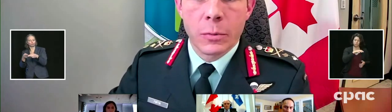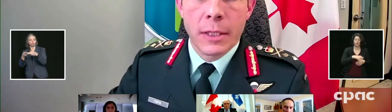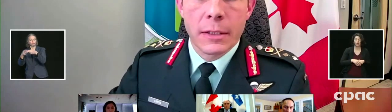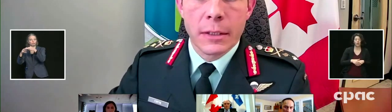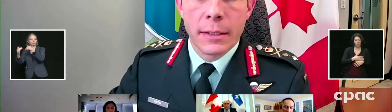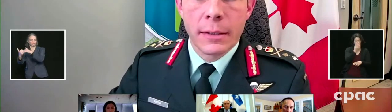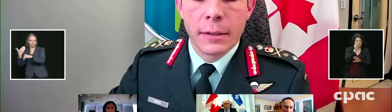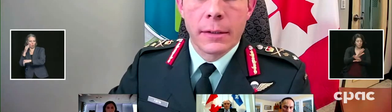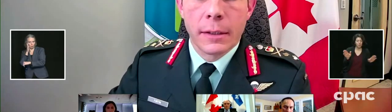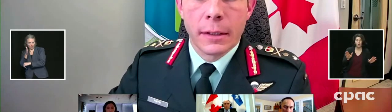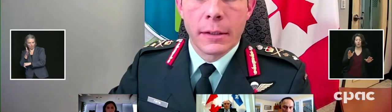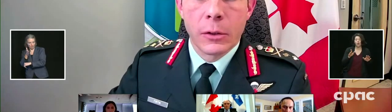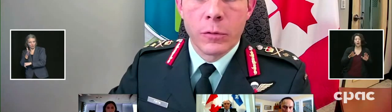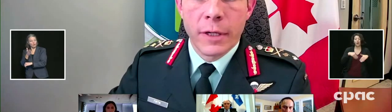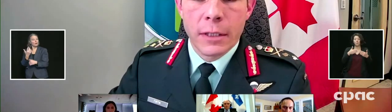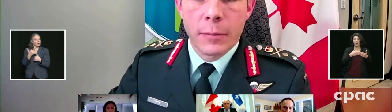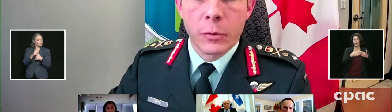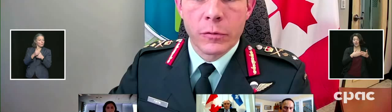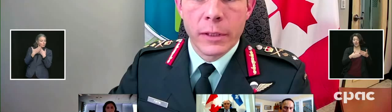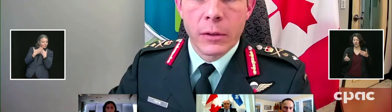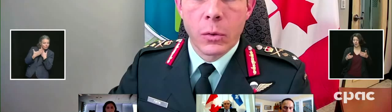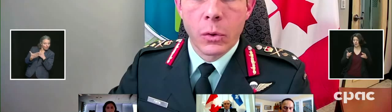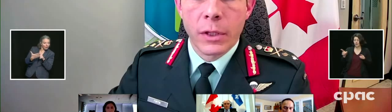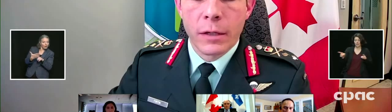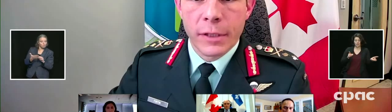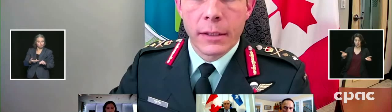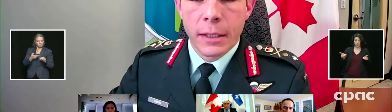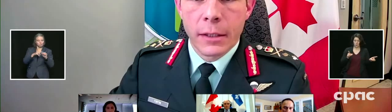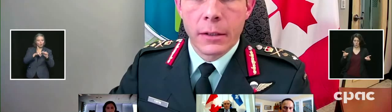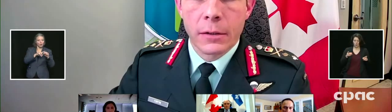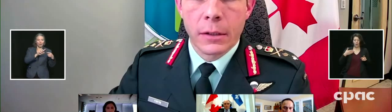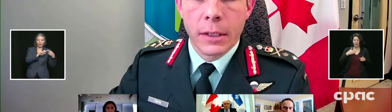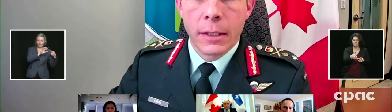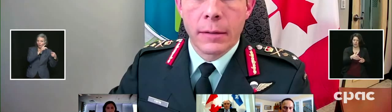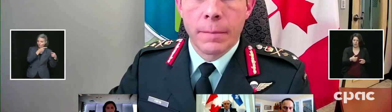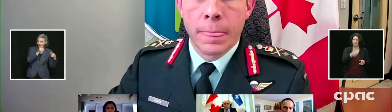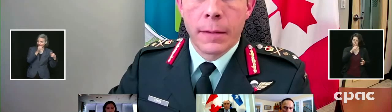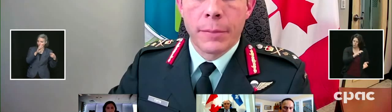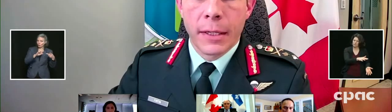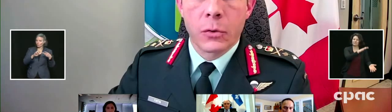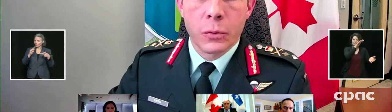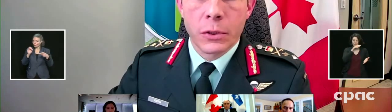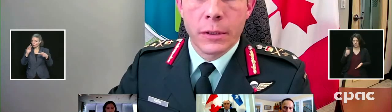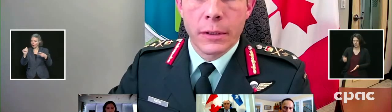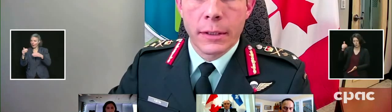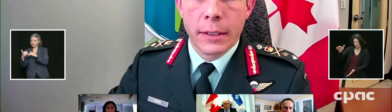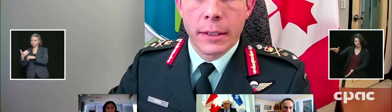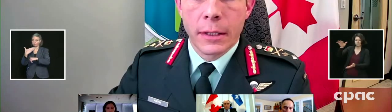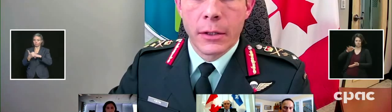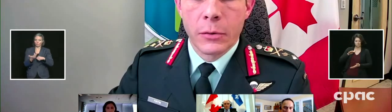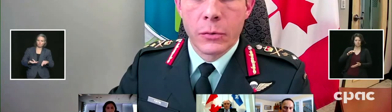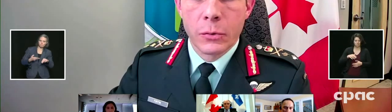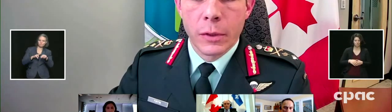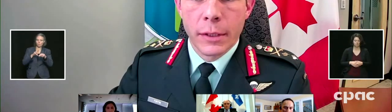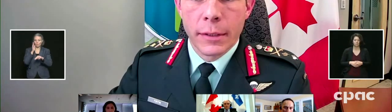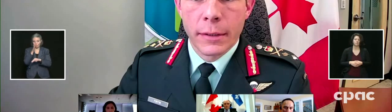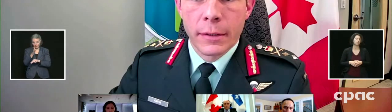augmentation substantielle des 2 vaccins approuvés au cours d'avril. Alors, pendant que tout